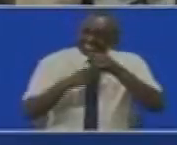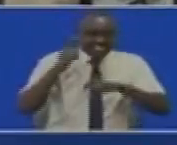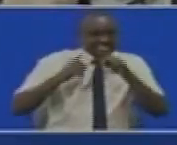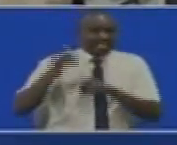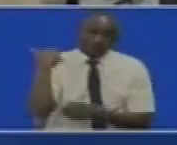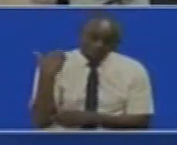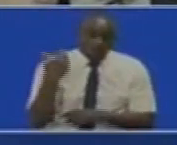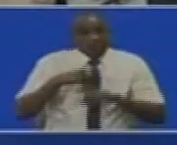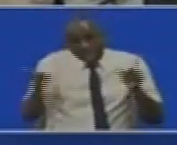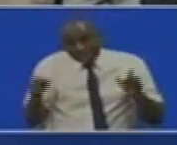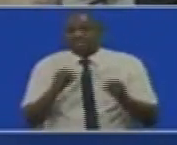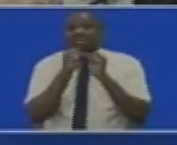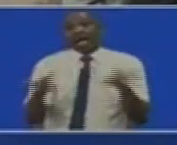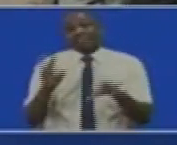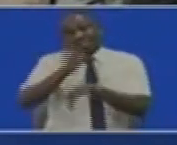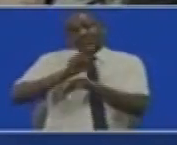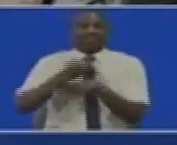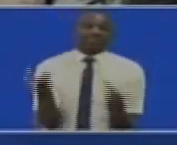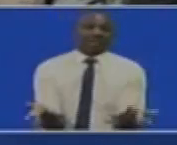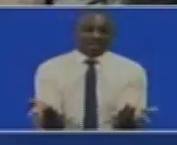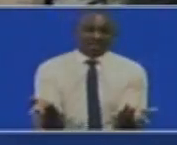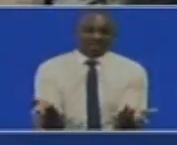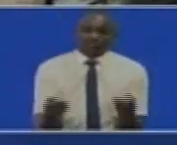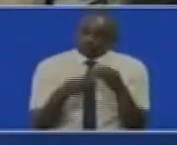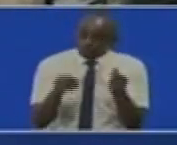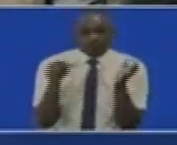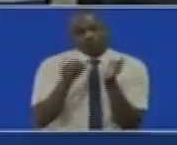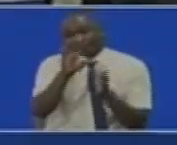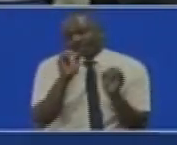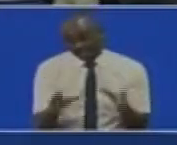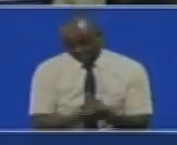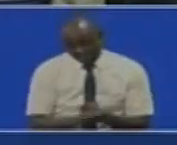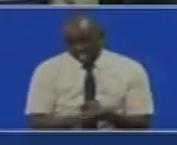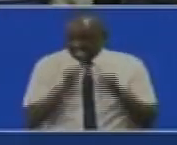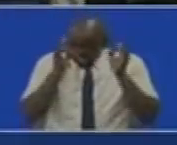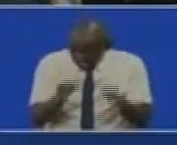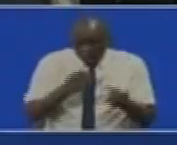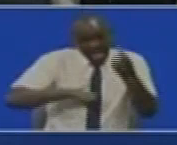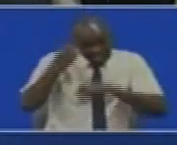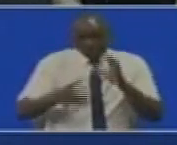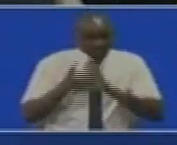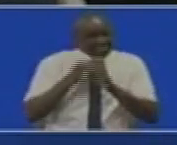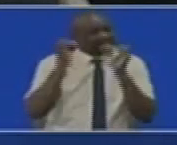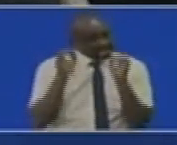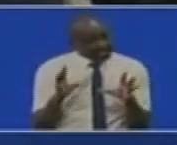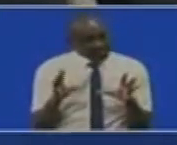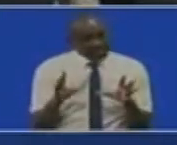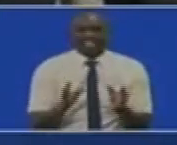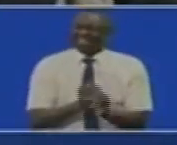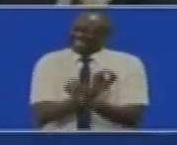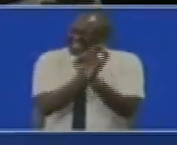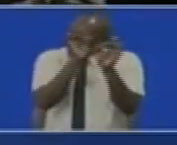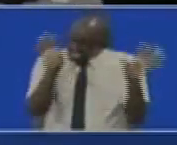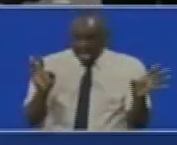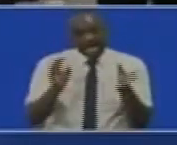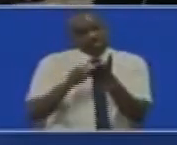iliyopita hapaja kuwekwa juhudi zozote za kuyashughulikia matako yao. Na iwapo hatua za dharura hazitachukuliwa ni wazi kwamba